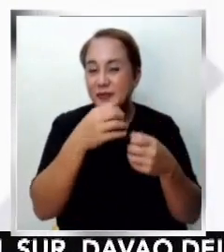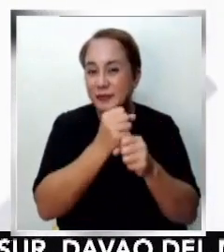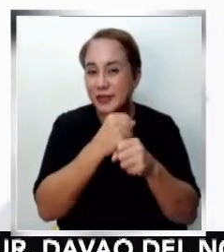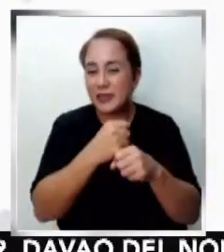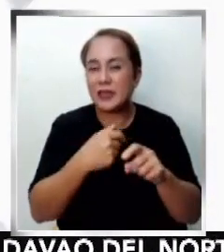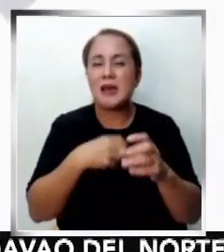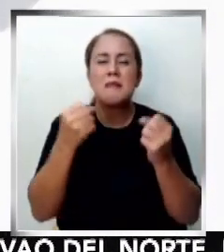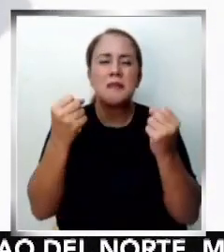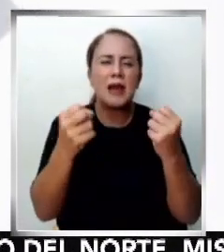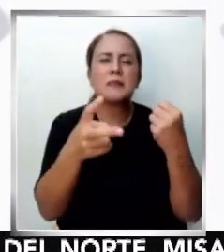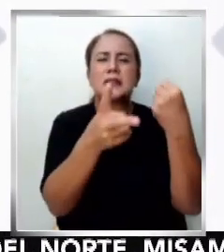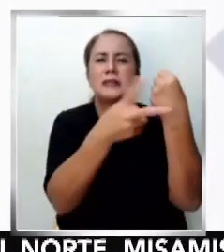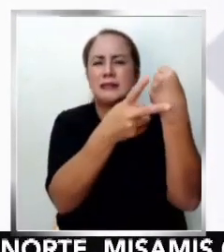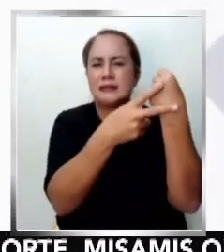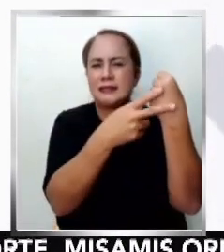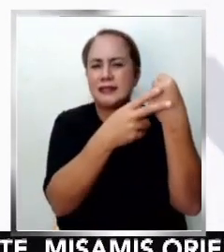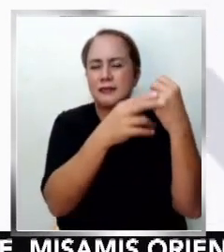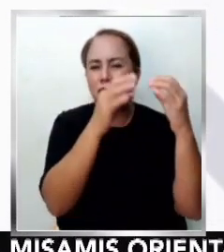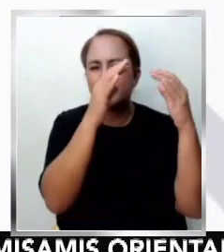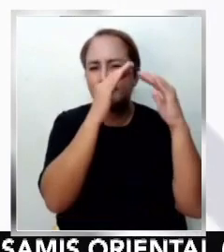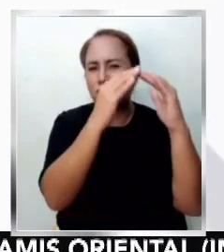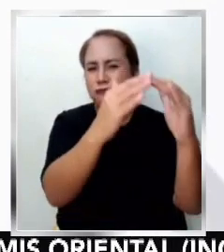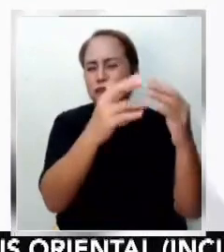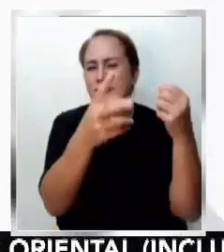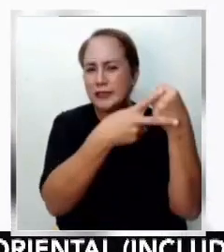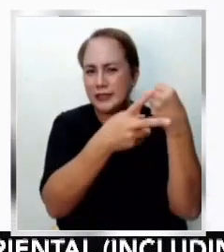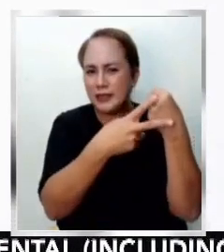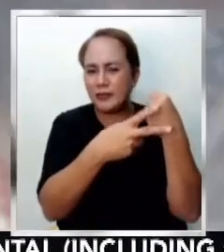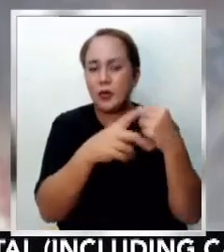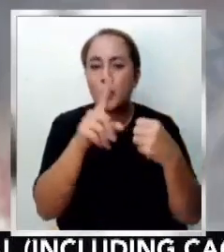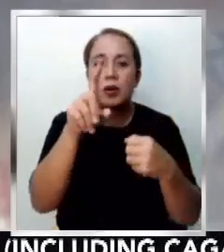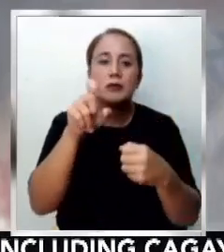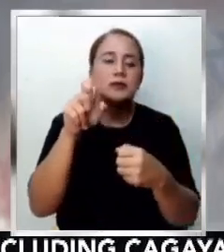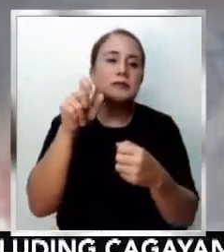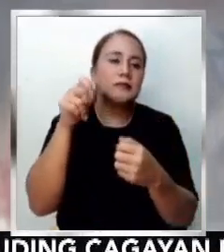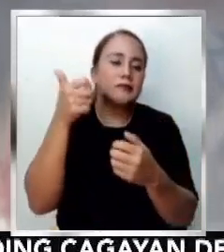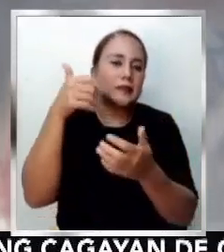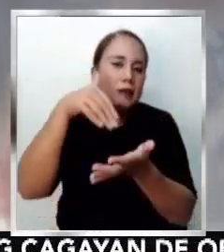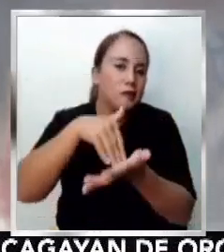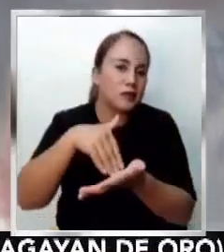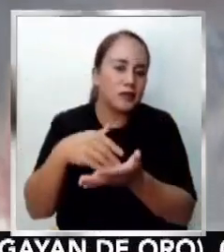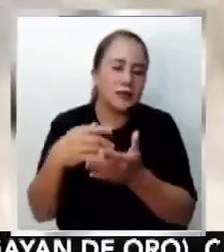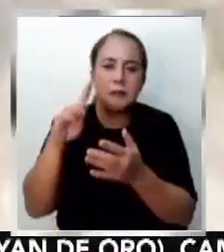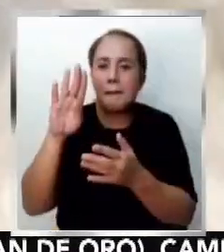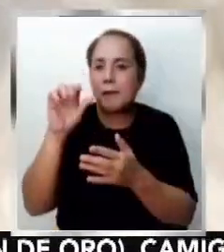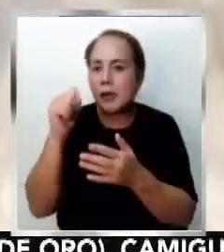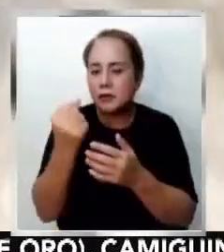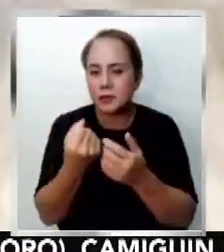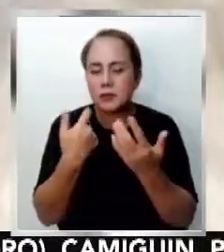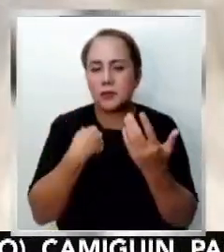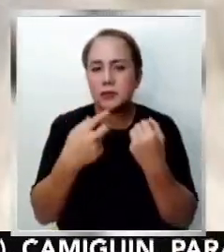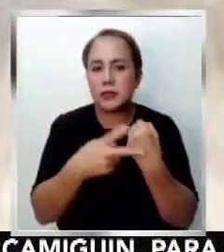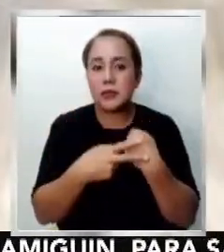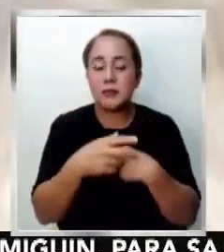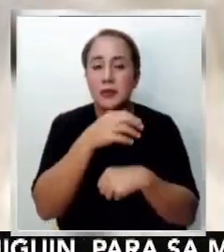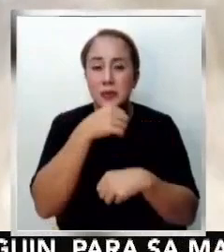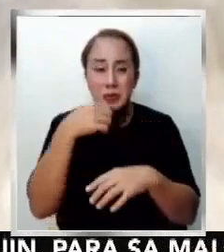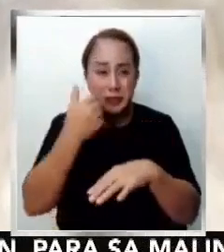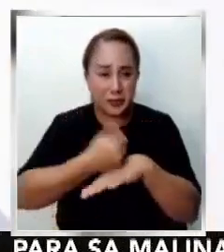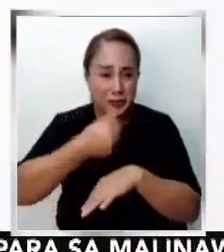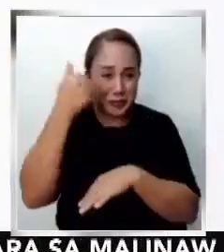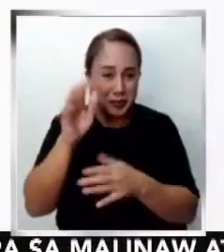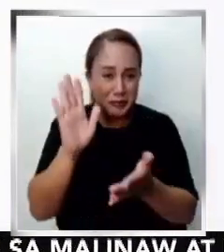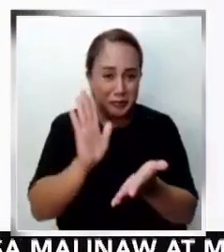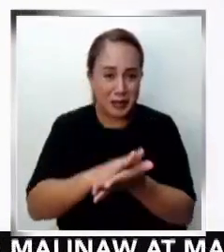nila. It contained more than 400,000 bags of sugar. Giit nila, silang mga magsasaka pa ang nasisisi sa pagtaas ng presyo ng